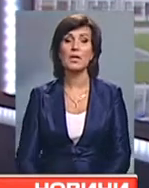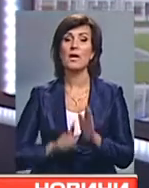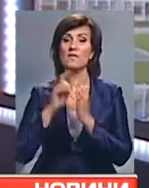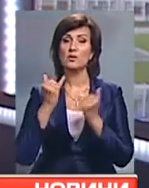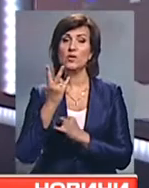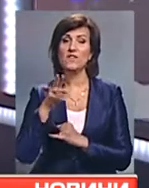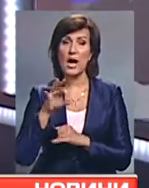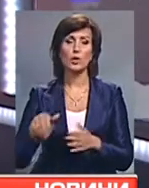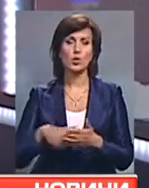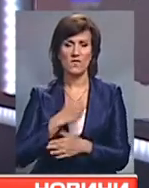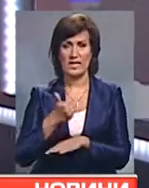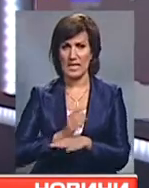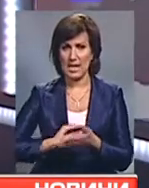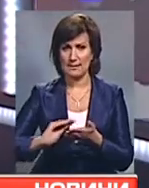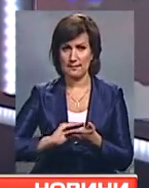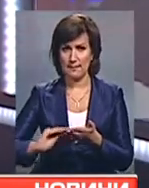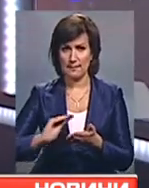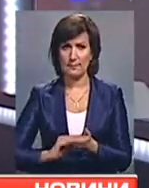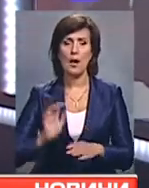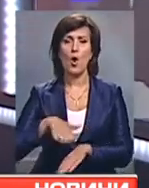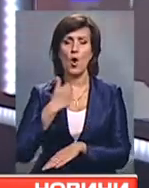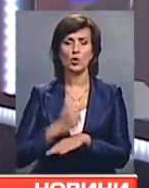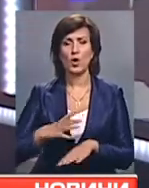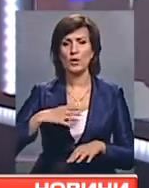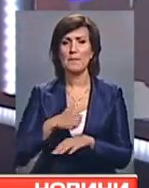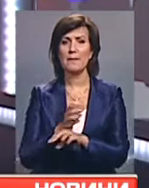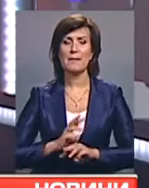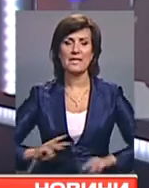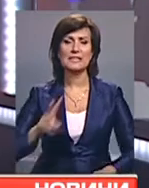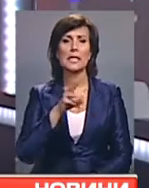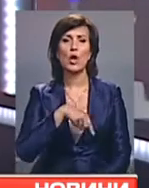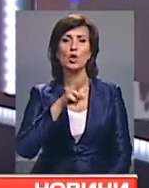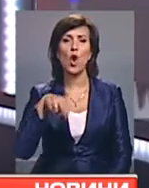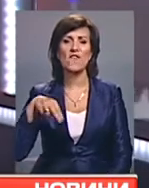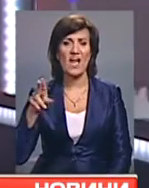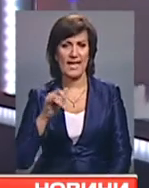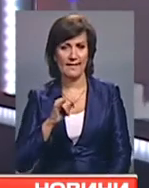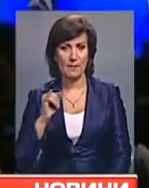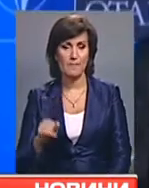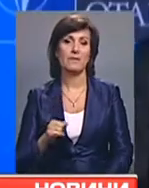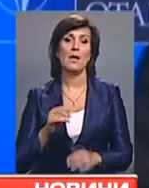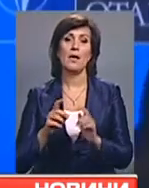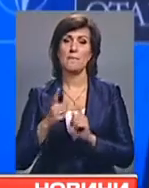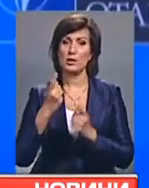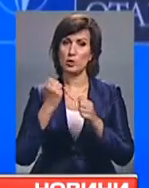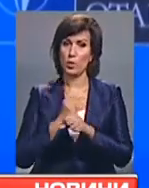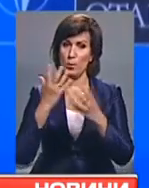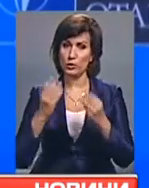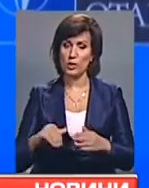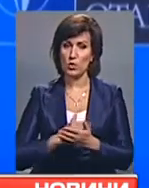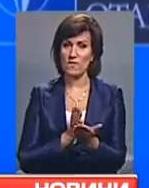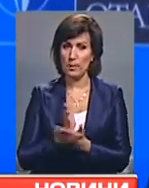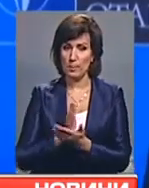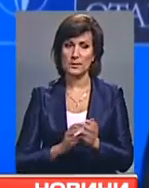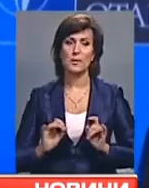Відсьогодні в НАТО новий генеральний секретар. Альянс очолив колишній прем'єр-міністр Норвегії Єнс Столтенберг. Свій перший робочий день на новій